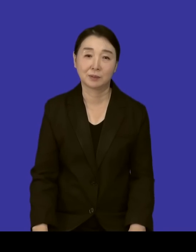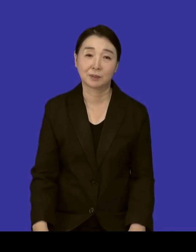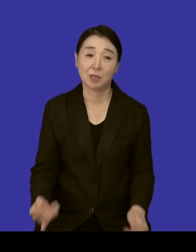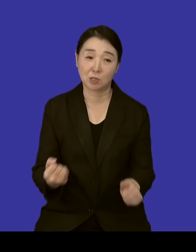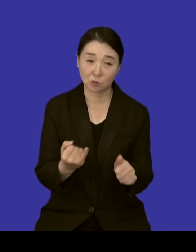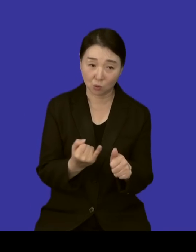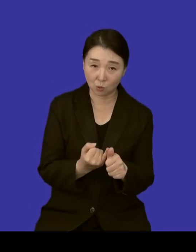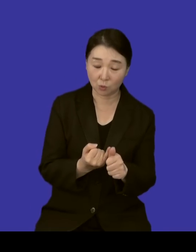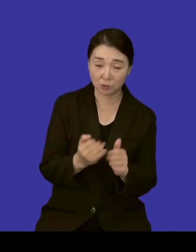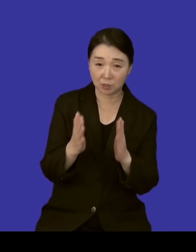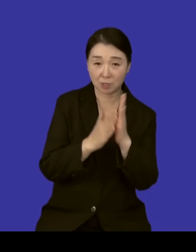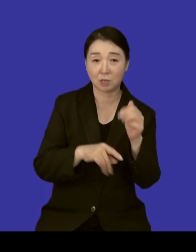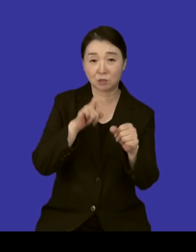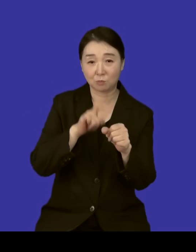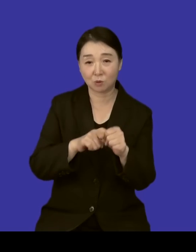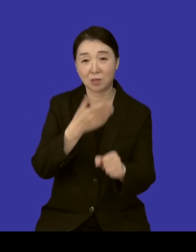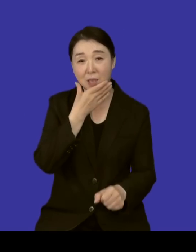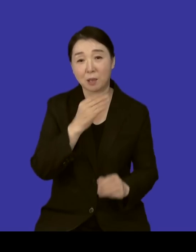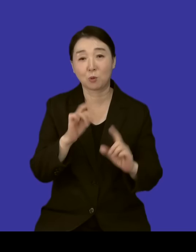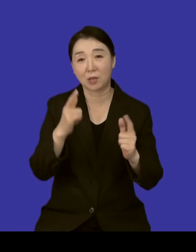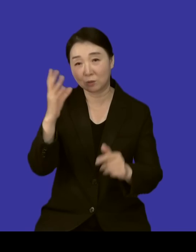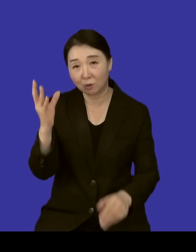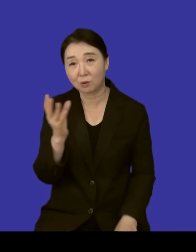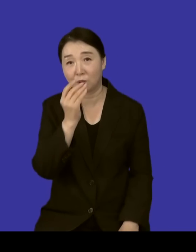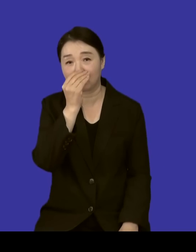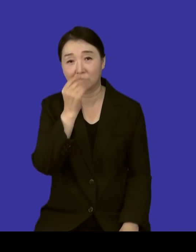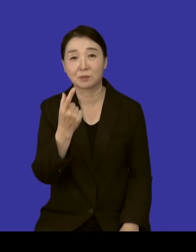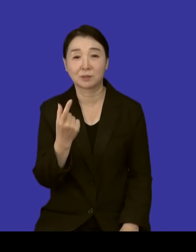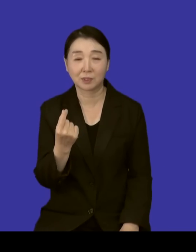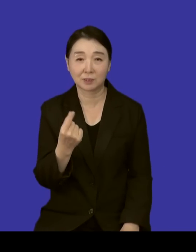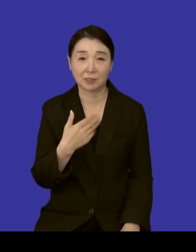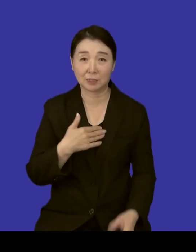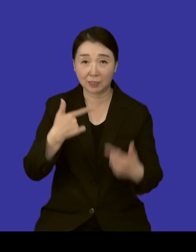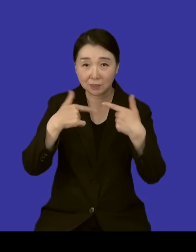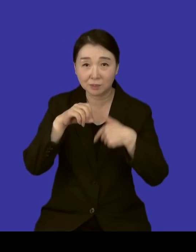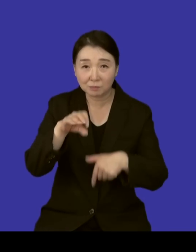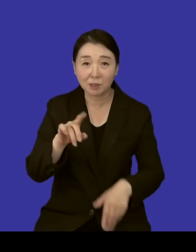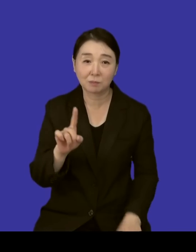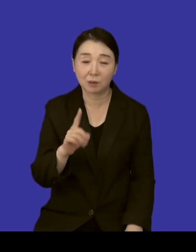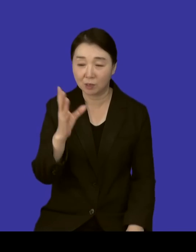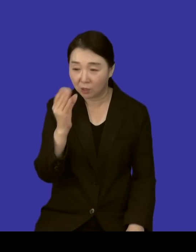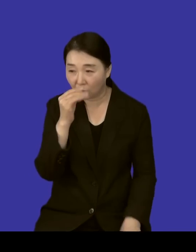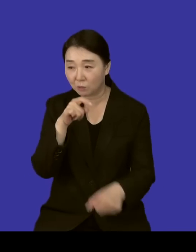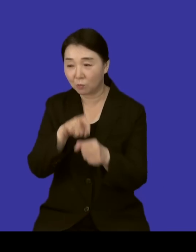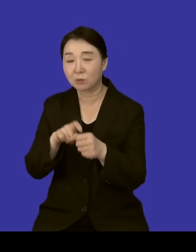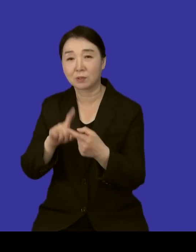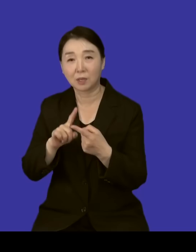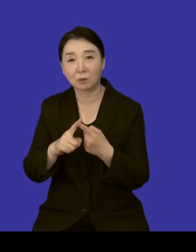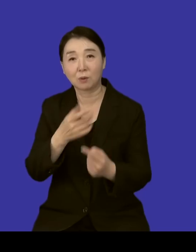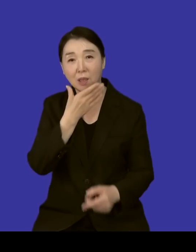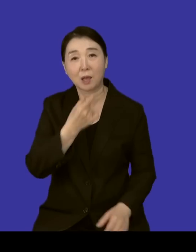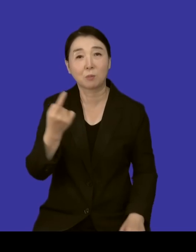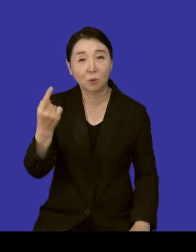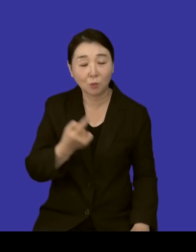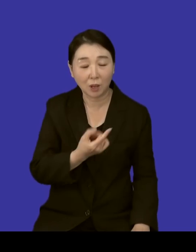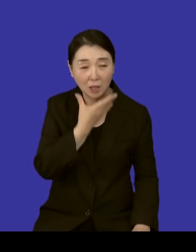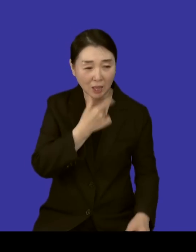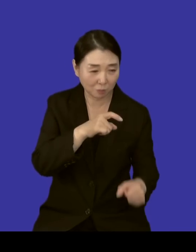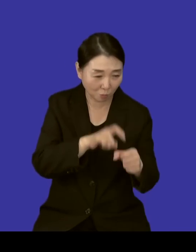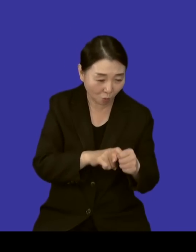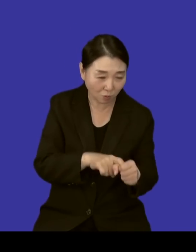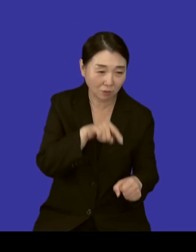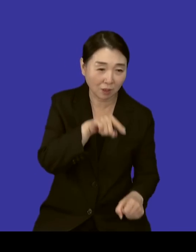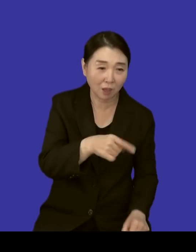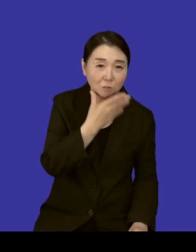결혼과 가정의 목적은 행복이 아니고 거룩이다. 네. 내가 늘 얘기하잖아. 거룩을 목적으로 놓으면 행복이 오는데 행복을 목적으로